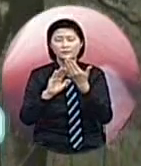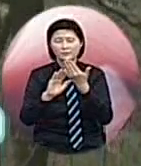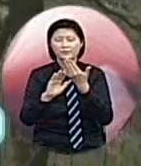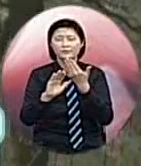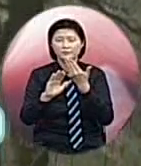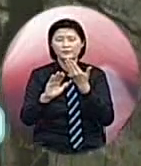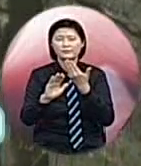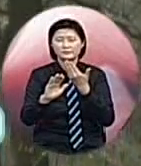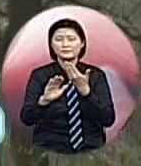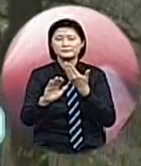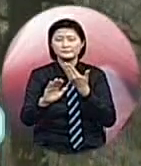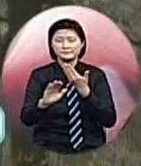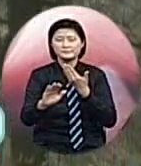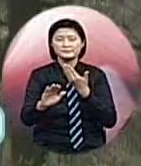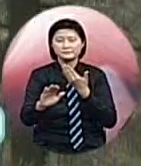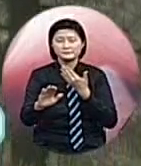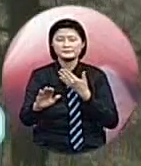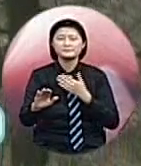묻어놓고